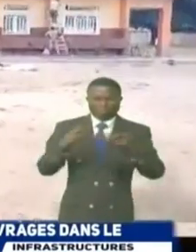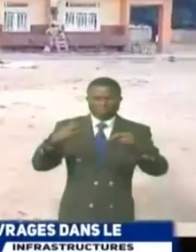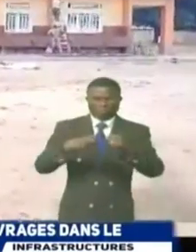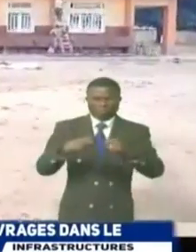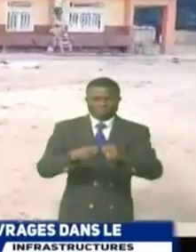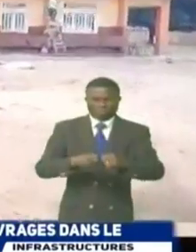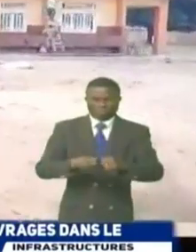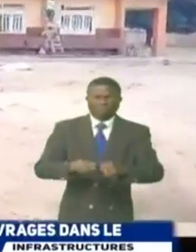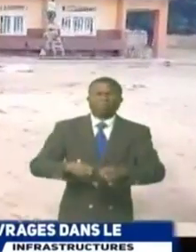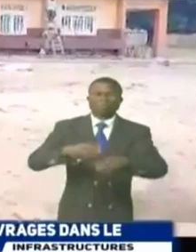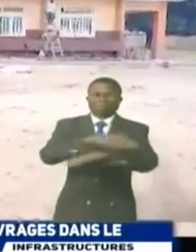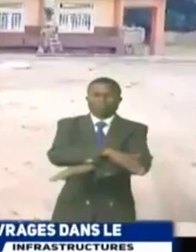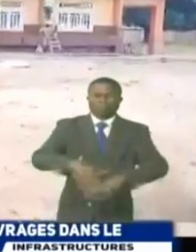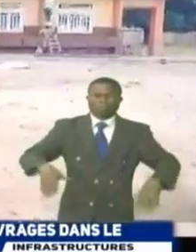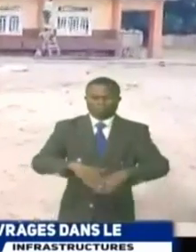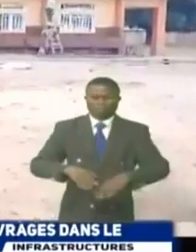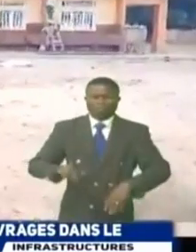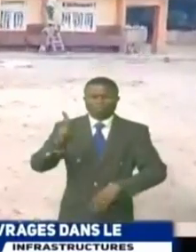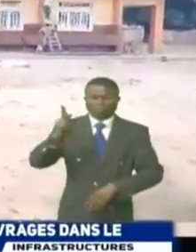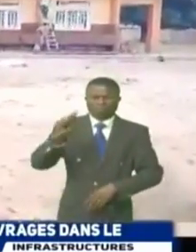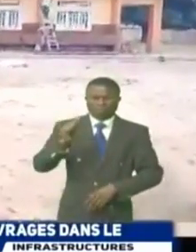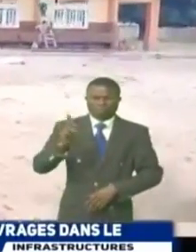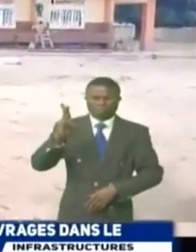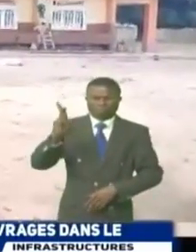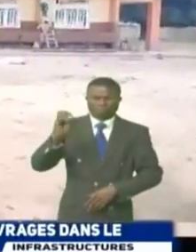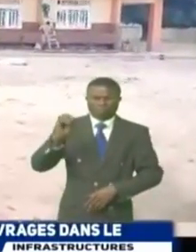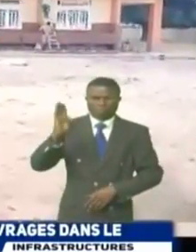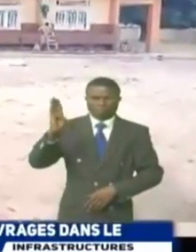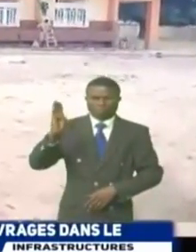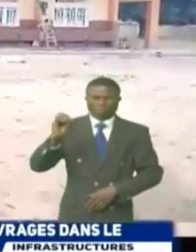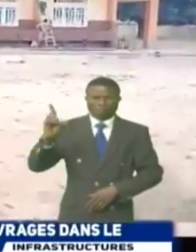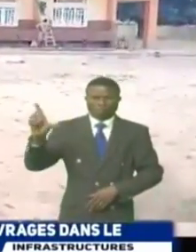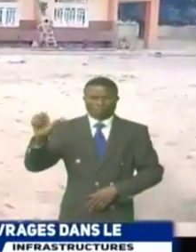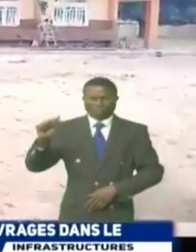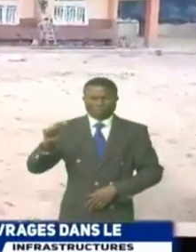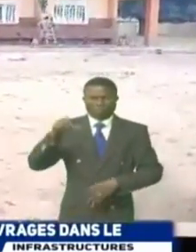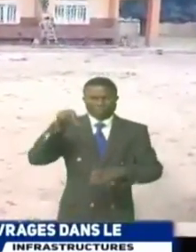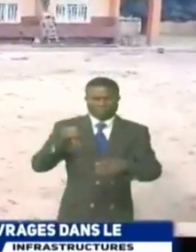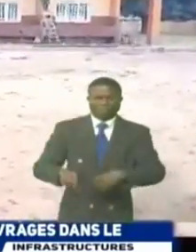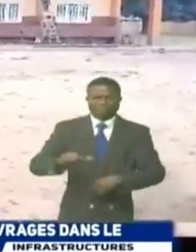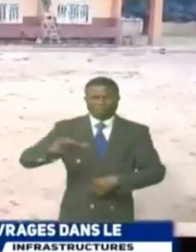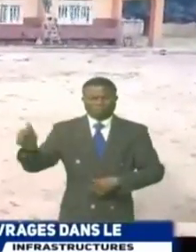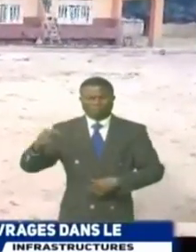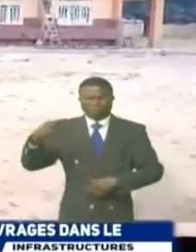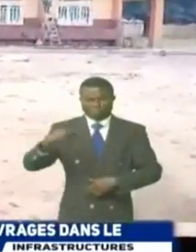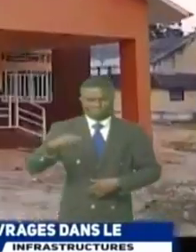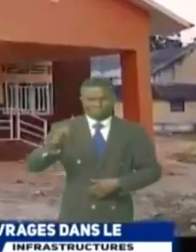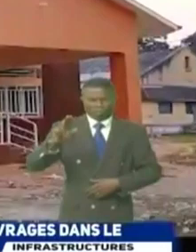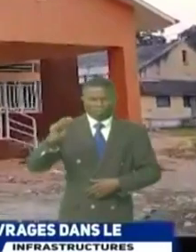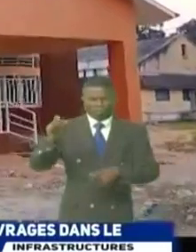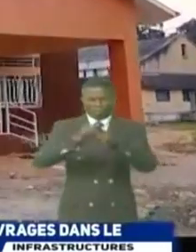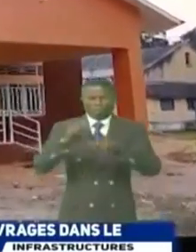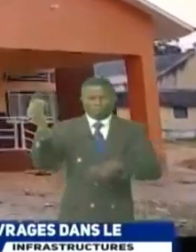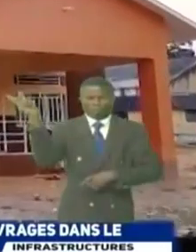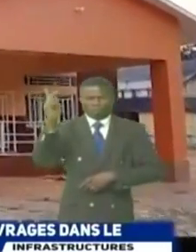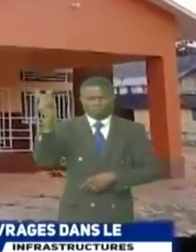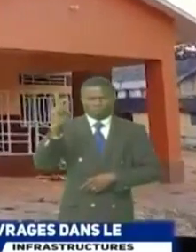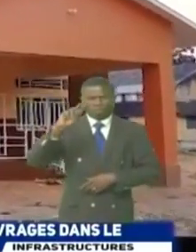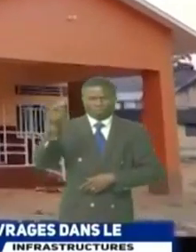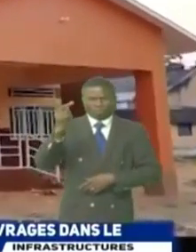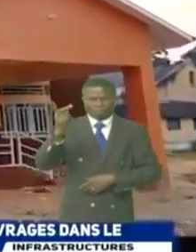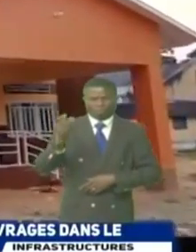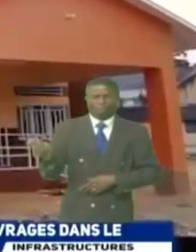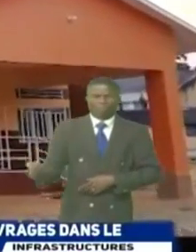barrage de Kakobola après l'installation de pylônes dans certains quartiers de Ngungu et Kikwit. Deuxième territoire de